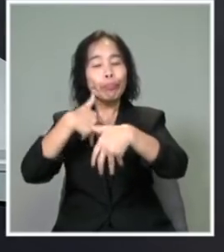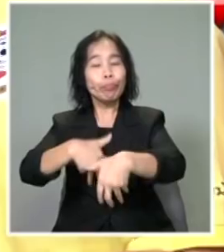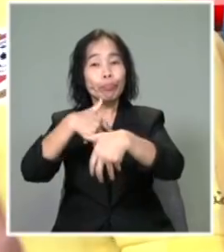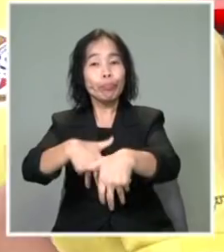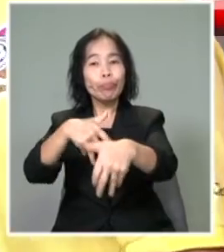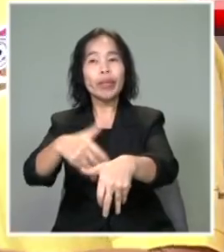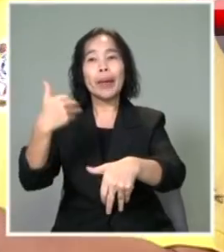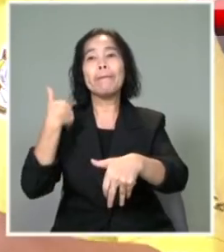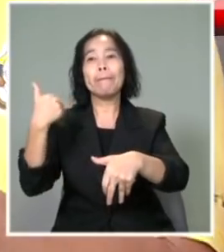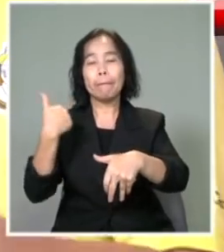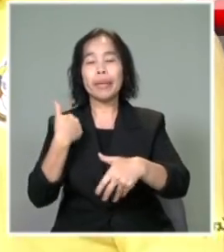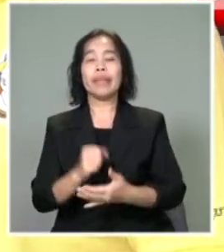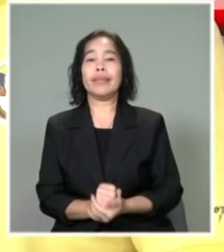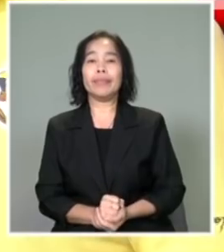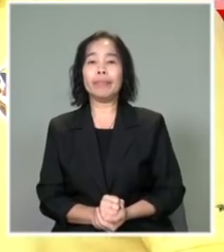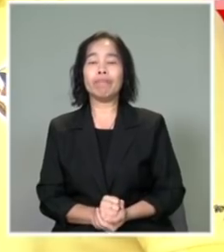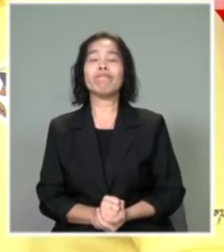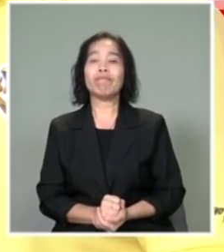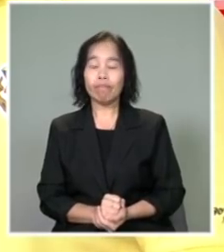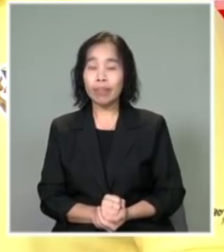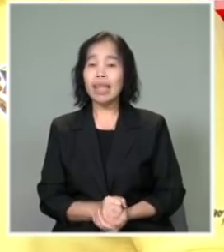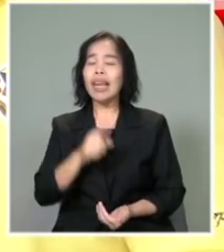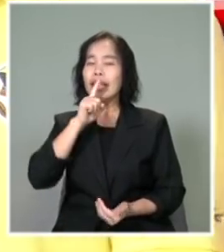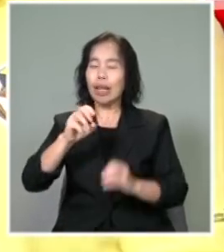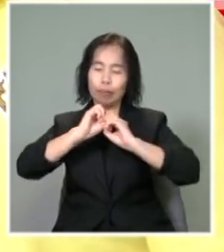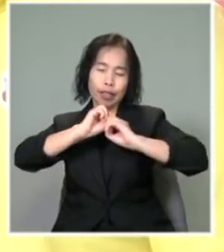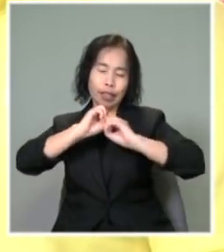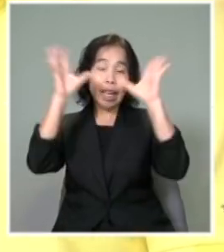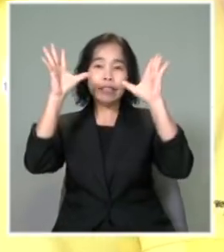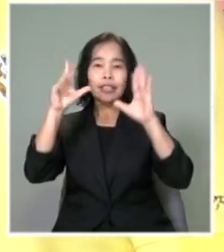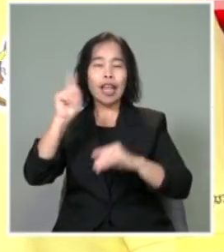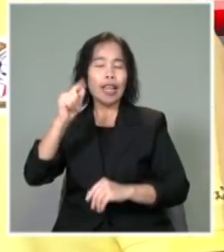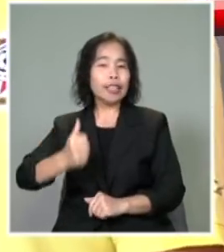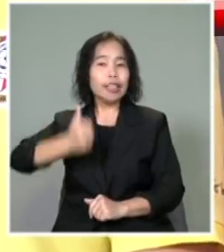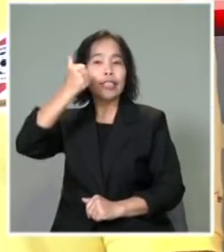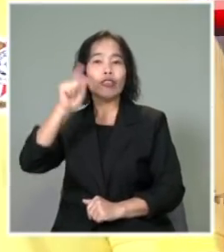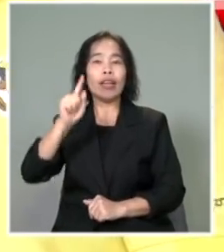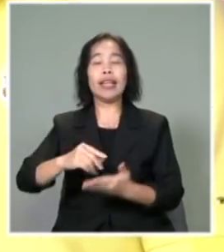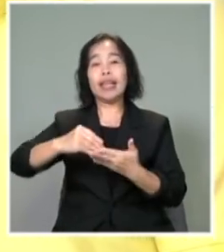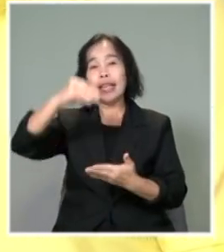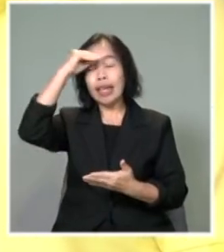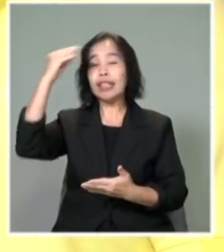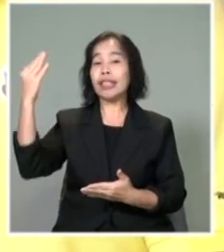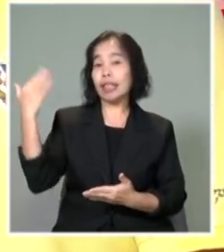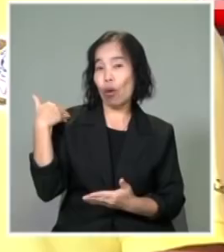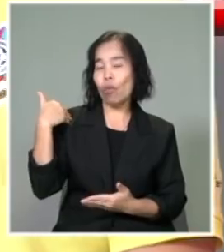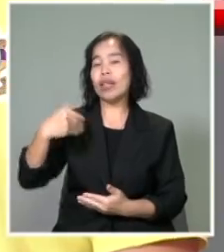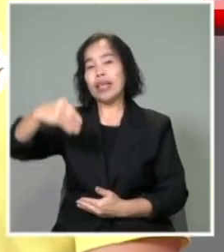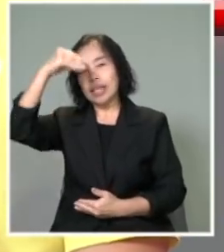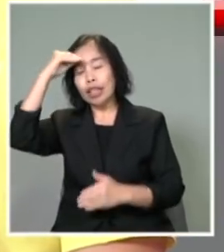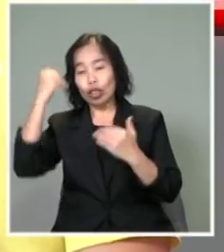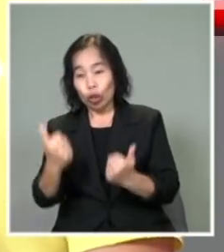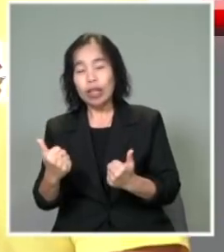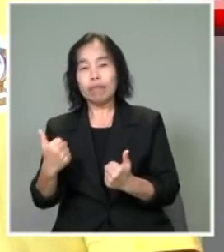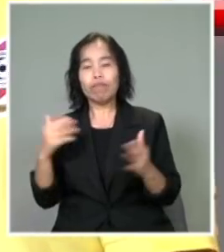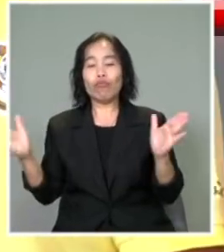ะเข้ากับคอนเซปต์เหล่านี้ครับ ครับไฮไลท์ในปีนี้เนี่ยแน่นอนว่าทั้งศิษย์เก่านะฮะทั้งศิษย์ปัจจุบันเนี่ยก็คงอยากรู้อยากทราบ